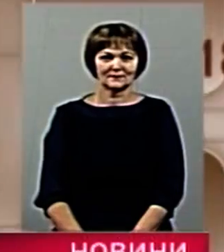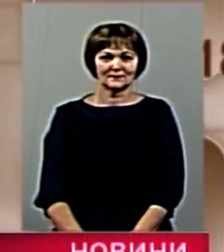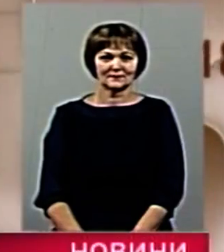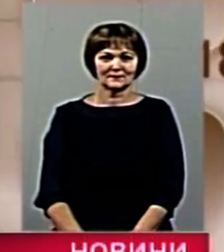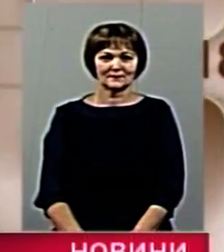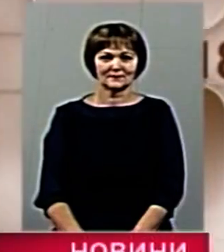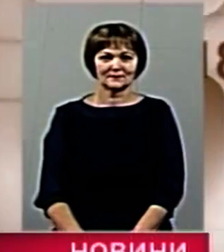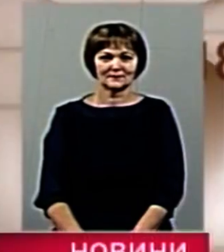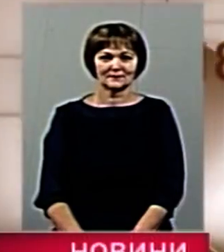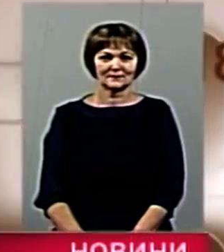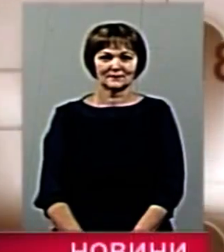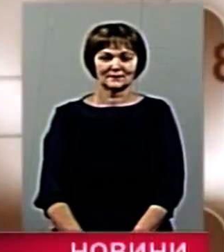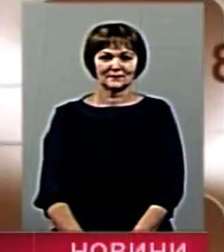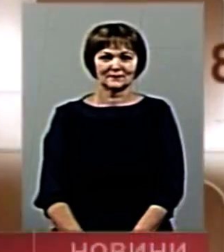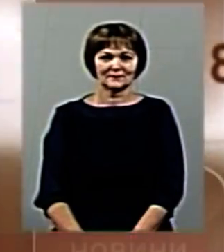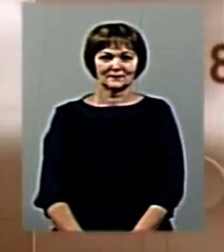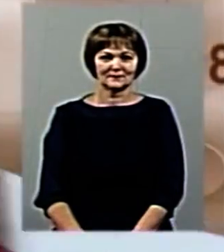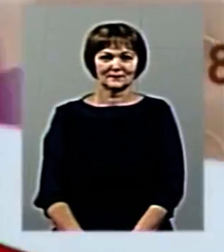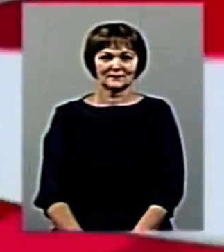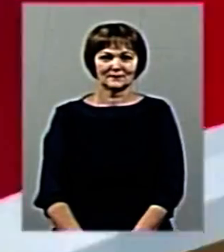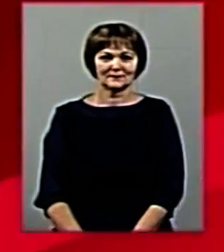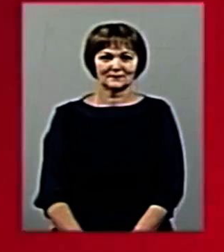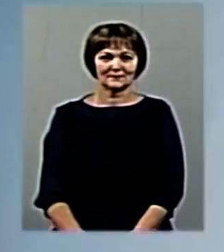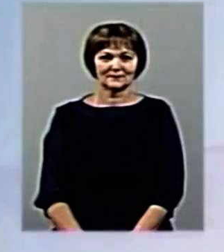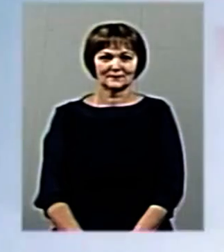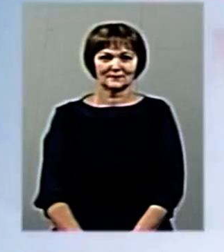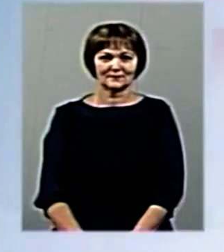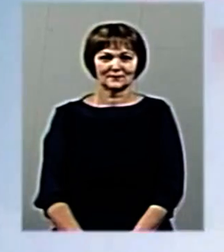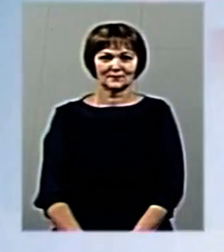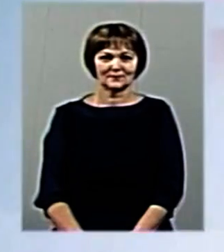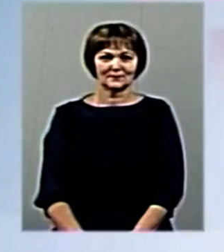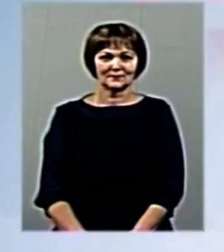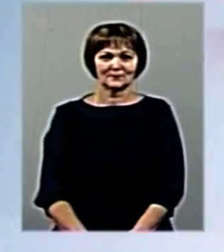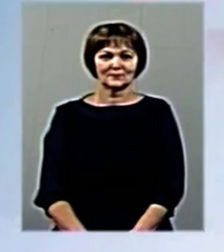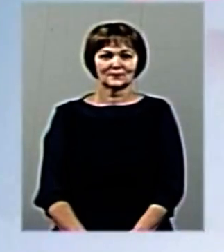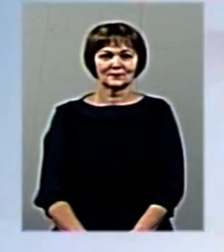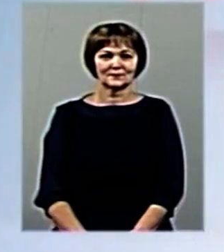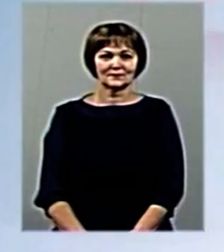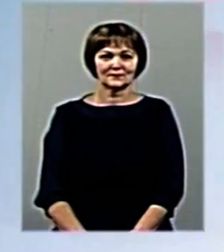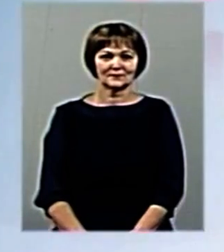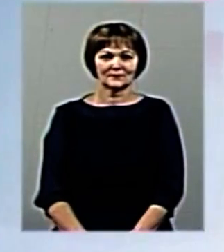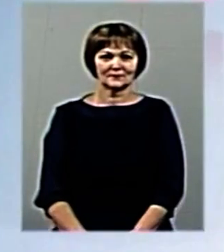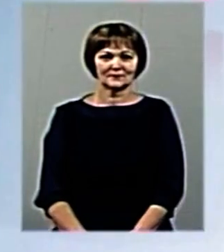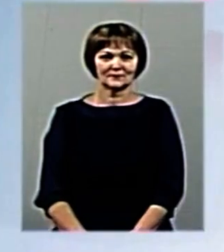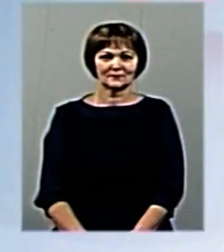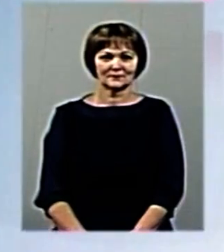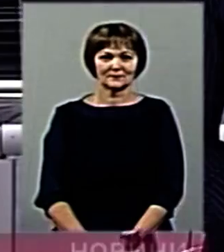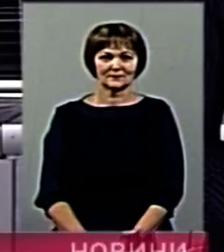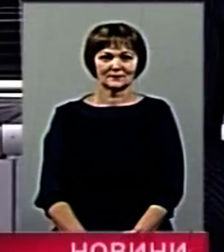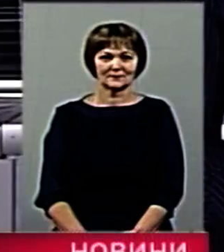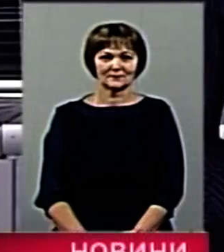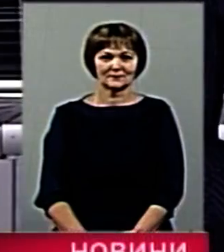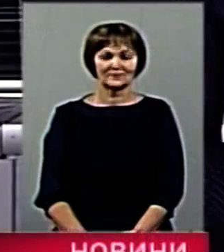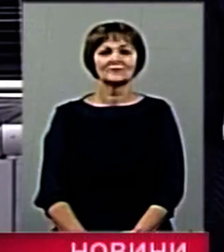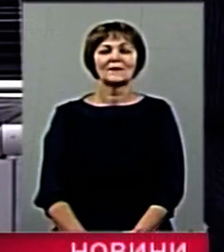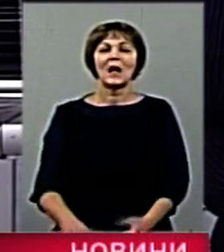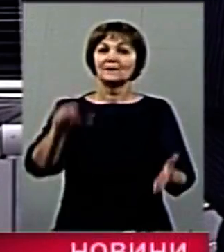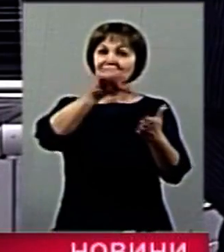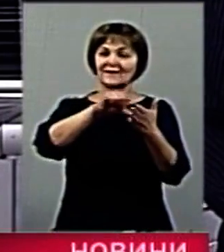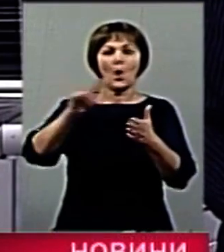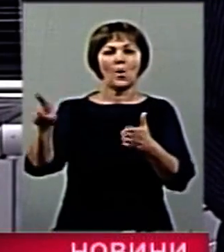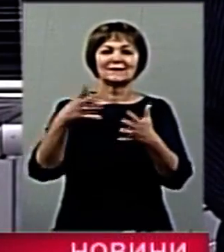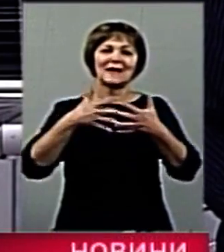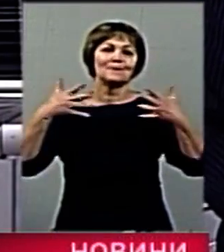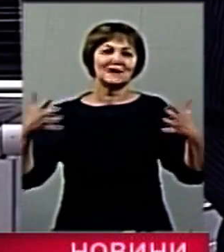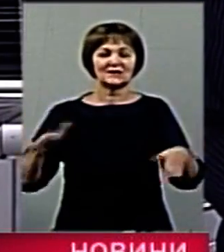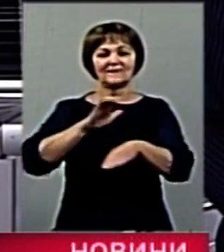з